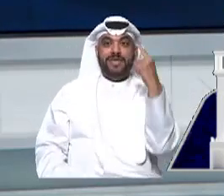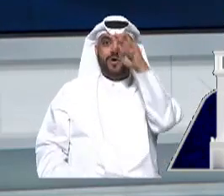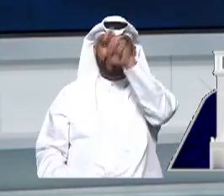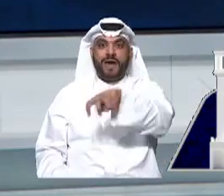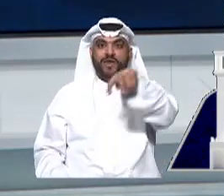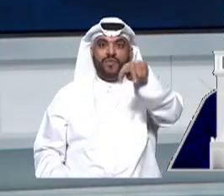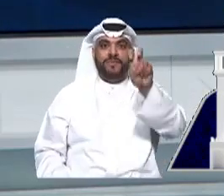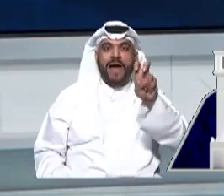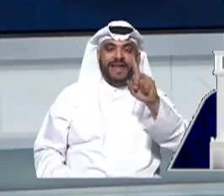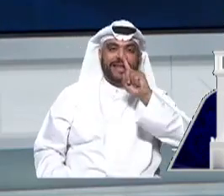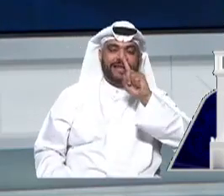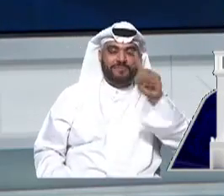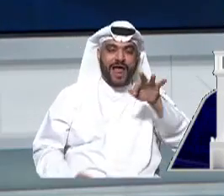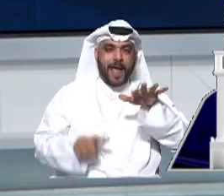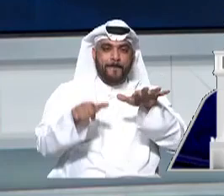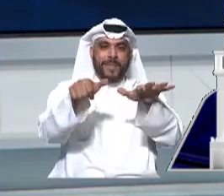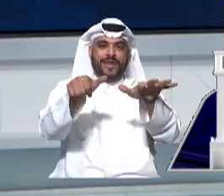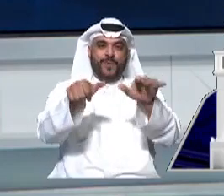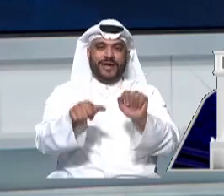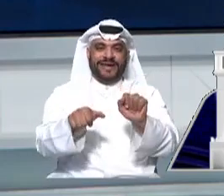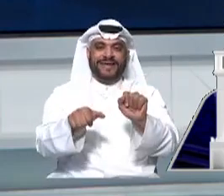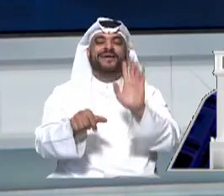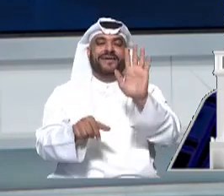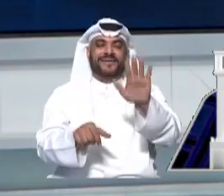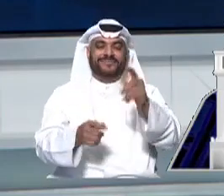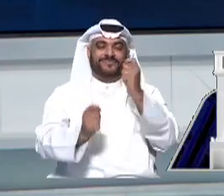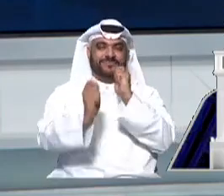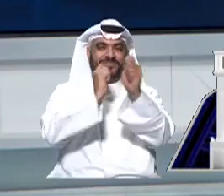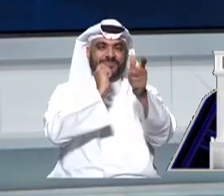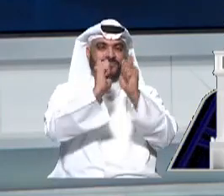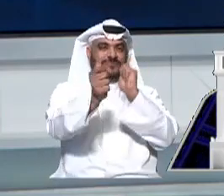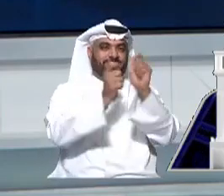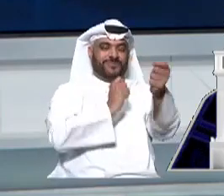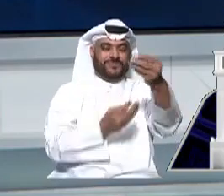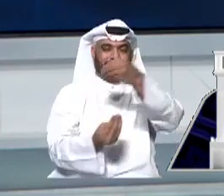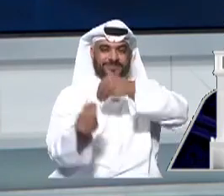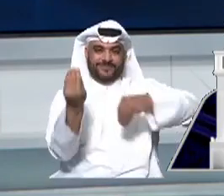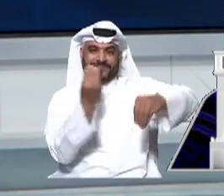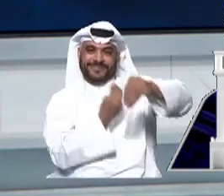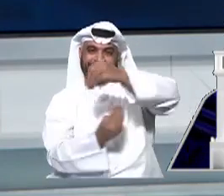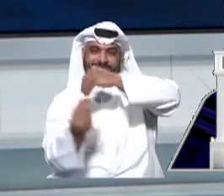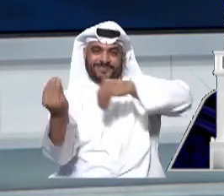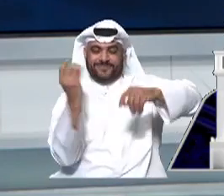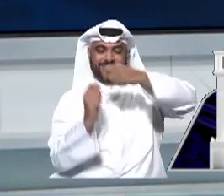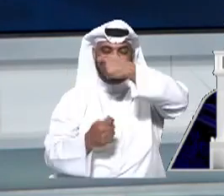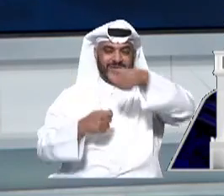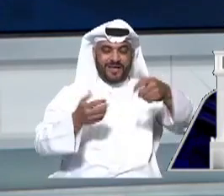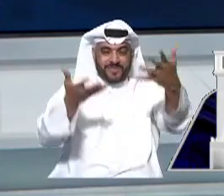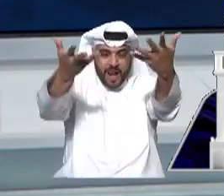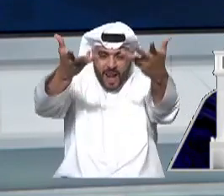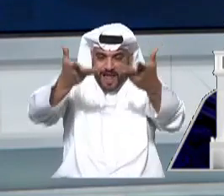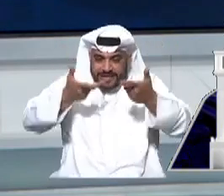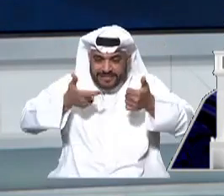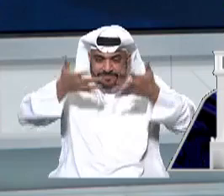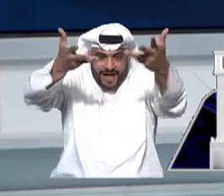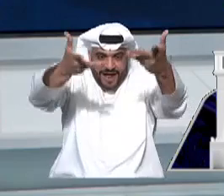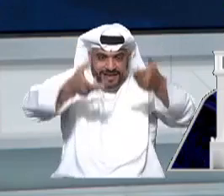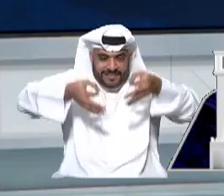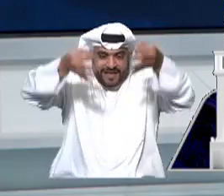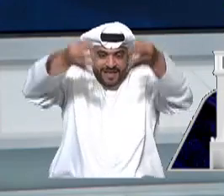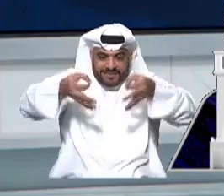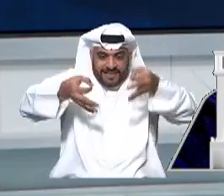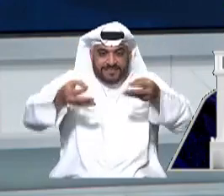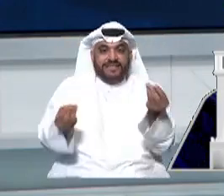إطار المراجعة الدورية لمؤشري MSCI للأسواق الناشئة. وفي ظل هذه المراجعة السنوية سيزيد عدد